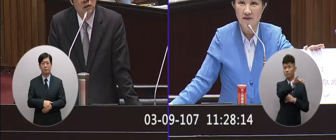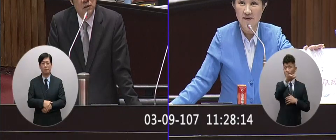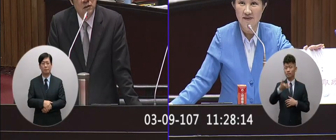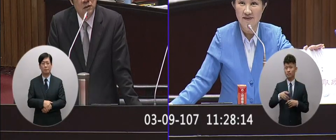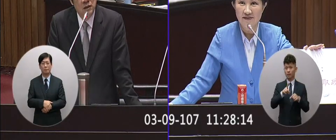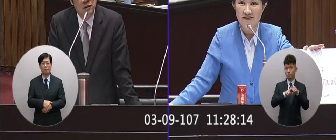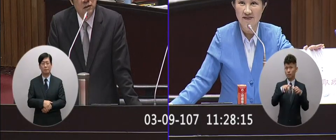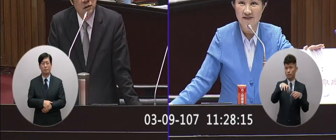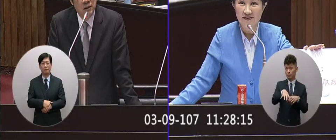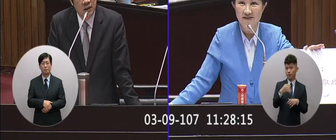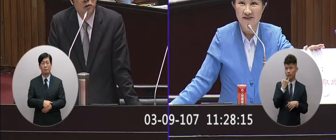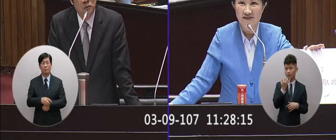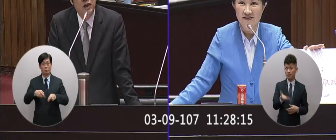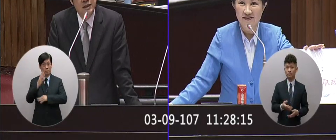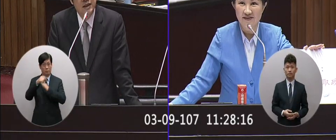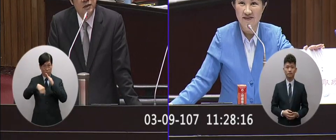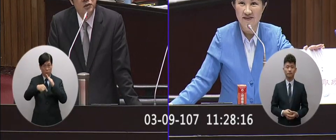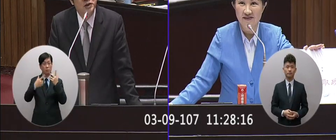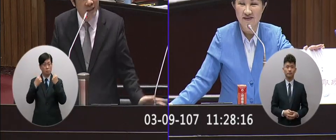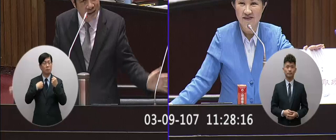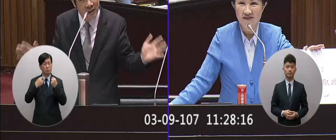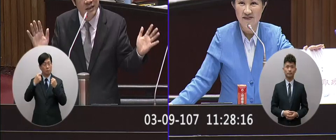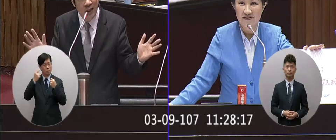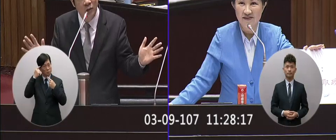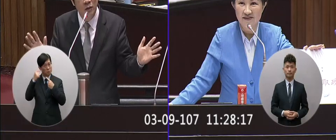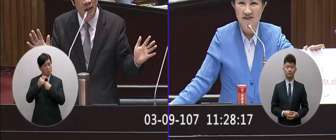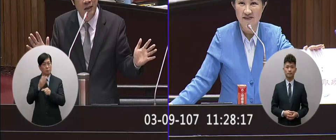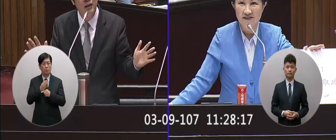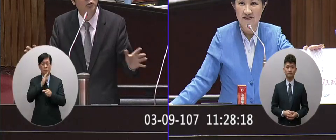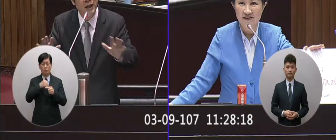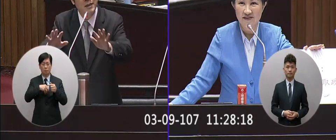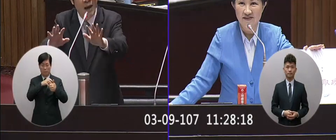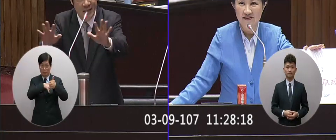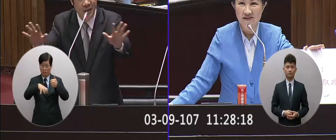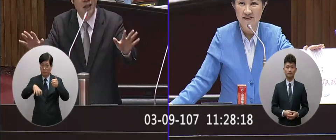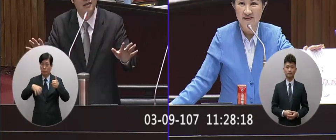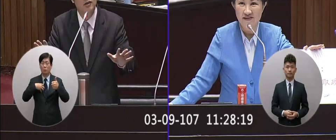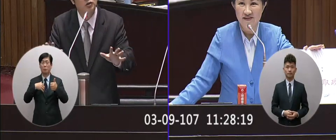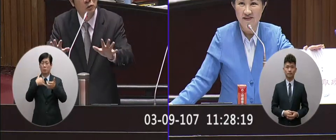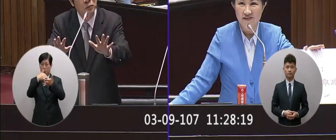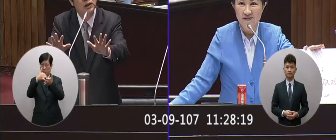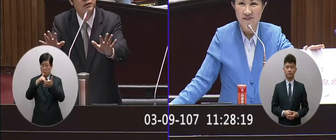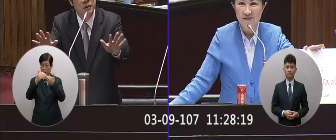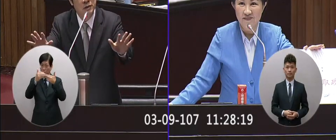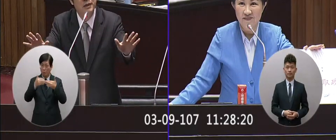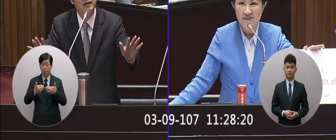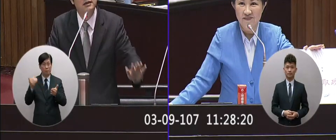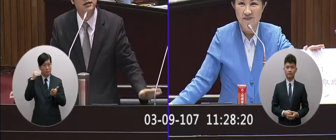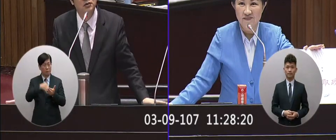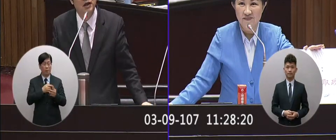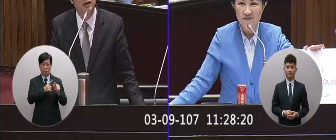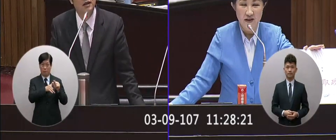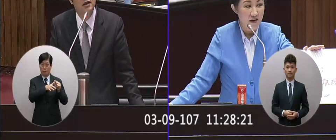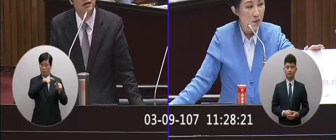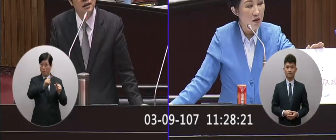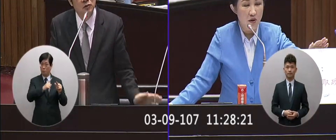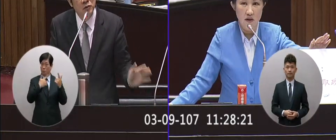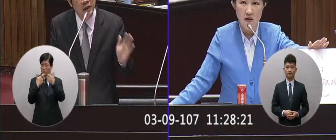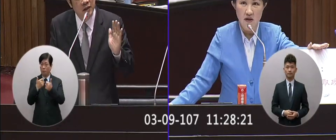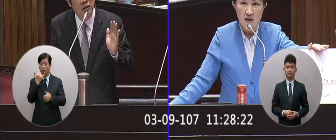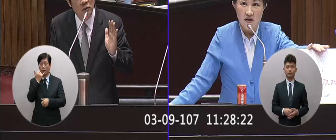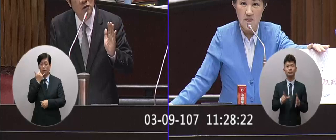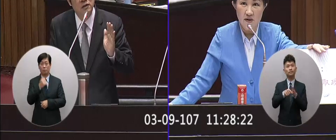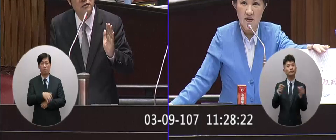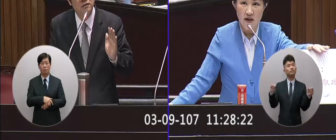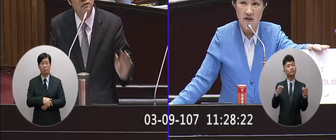吗？ 行政院我们都还在研究，就行政单位我们还在，因为我们还在盘点，就中部到底有什么样的资源。 多久？